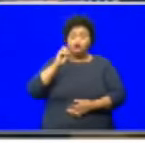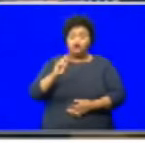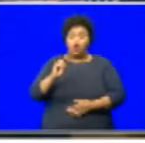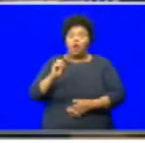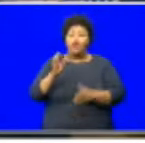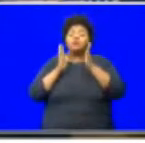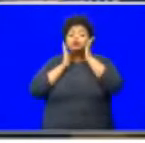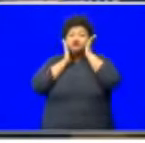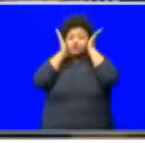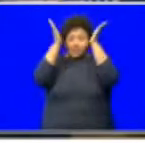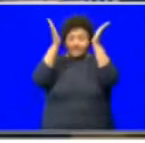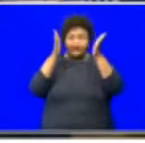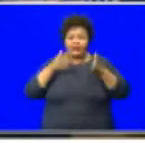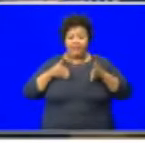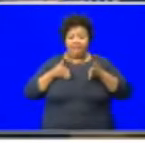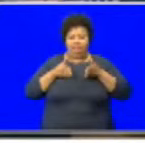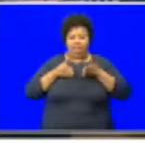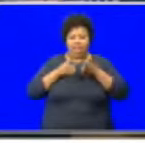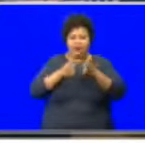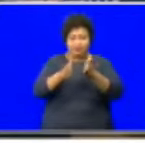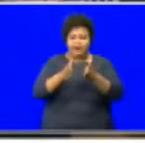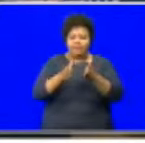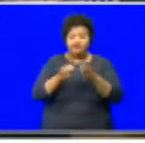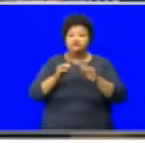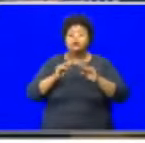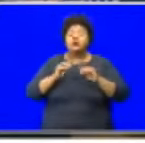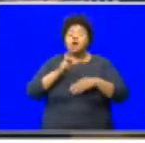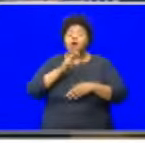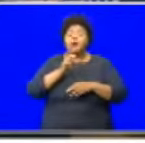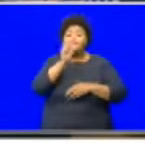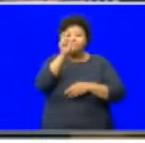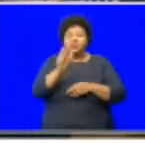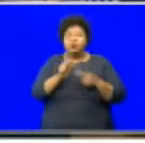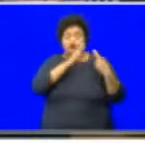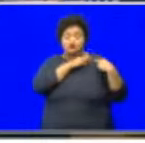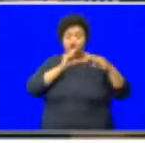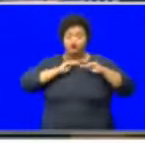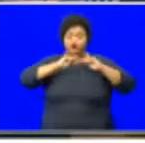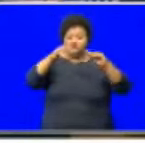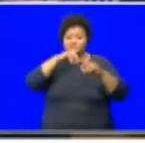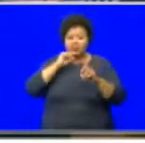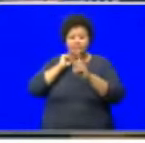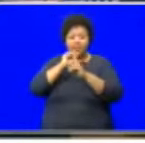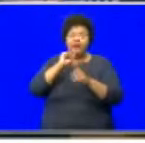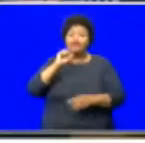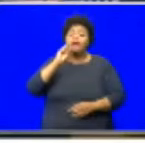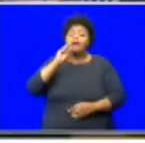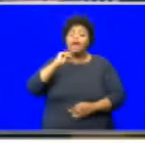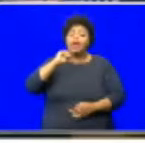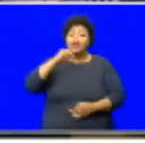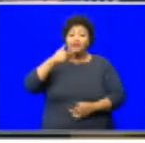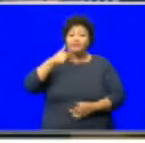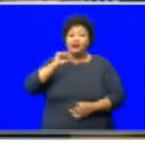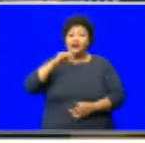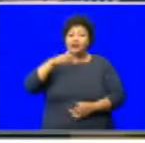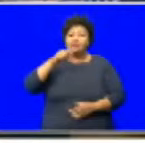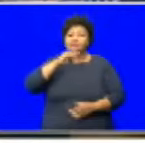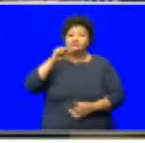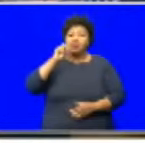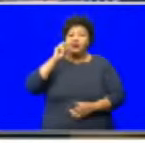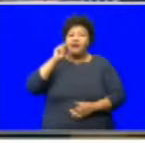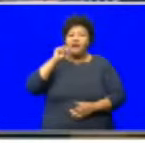lalapha eveni Dr. Kevin Makatsange kulandzela ukuthi le nhlangano ishicilele kusebentiswa kwemjovo yokuqala wekugomela amalala